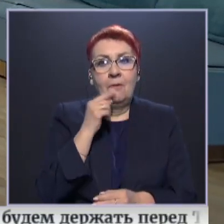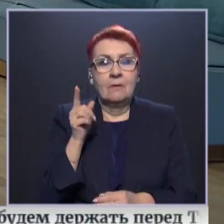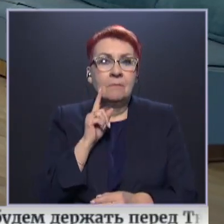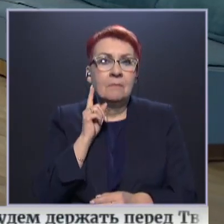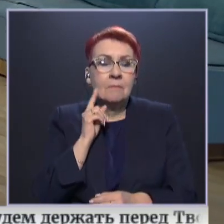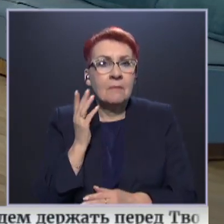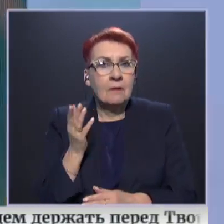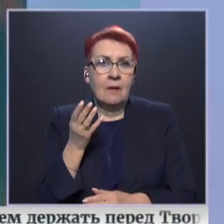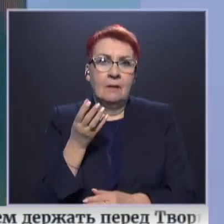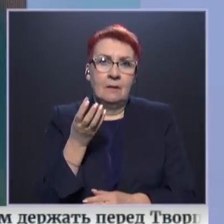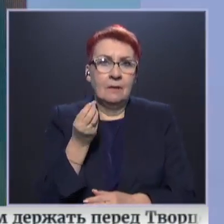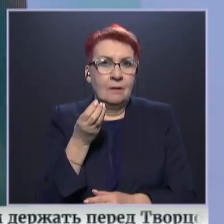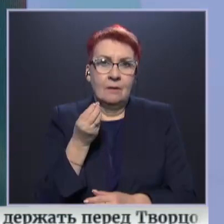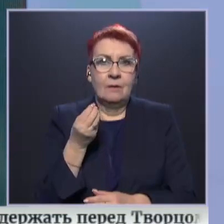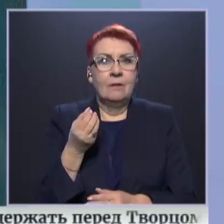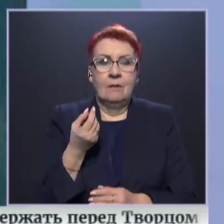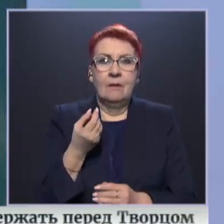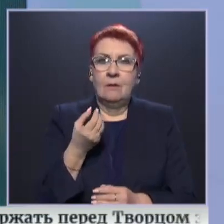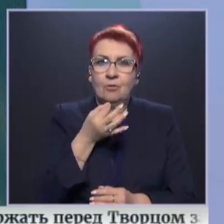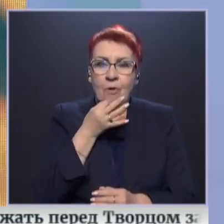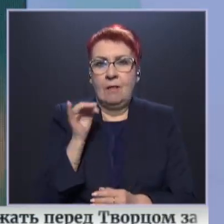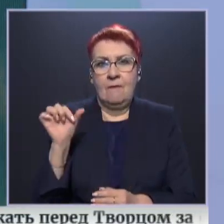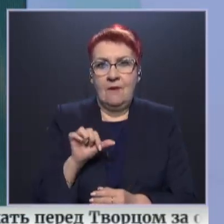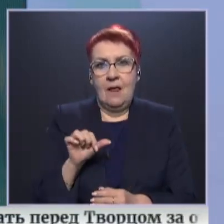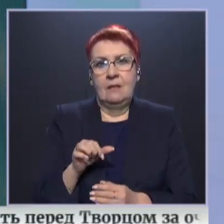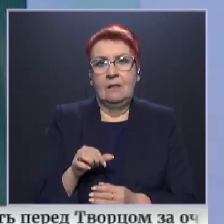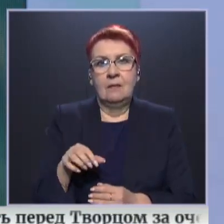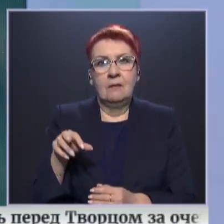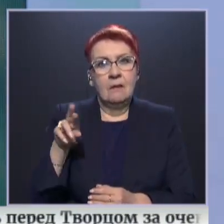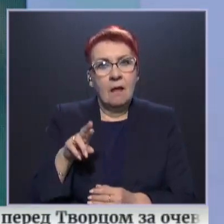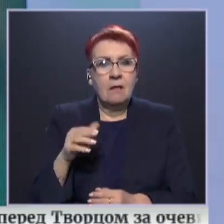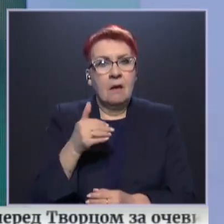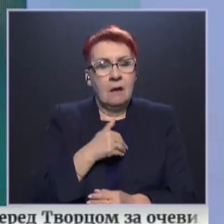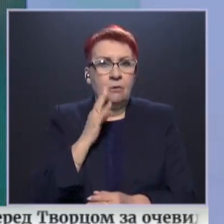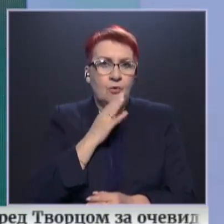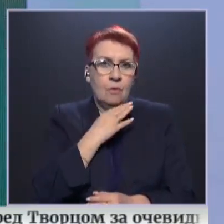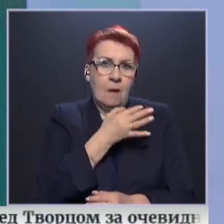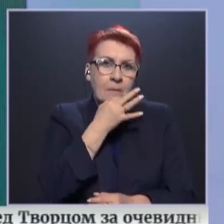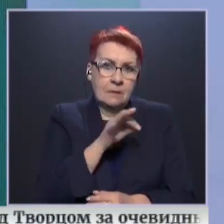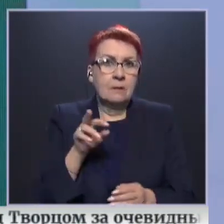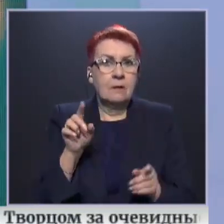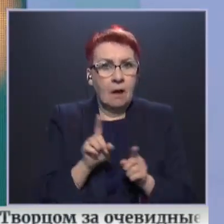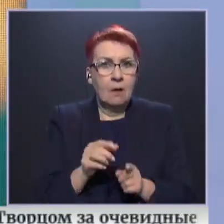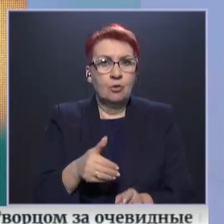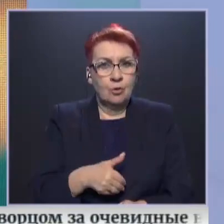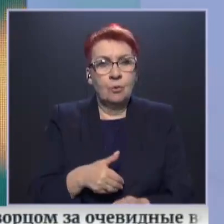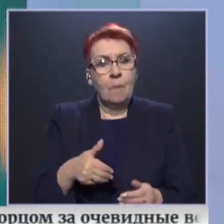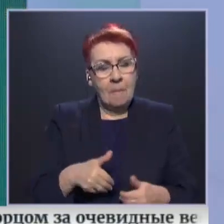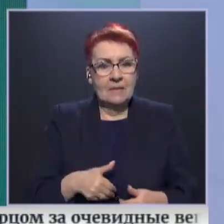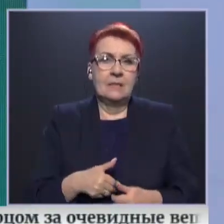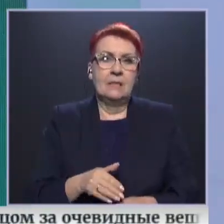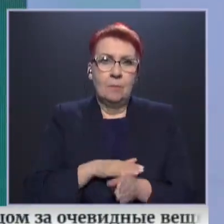хочу поститься. Нужно ли пытаться убедить мою маму, что мне это действительно необходимо? Екатерина спрашивает.